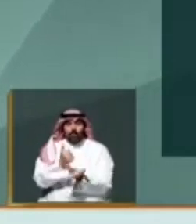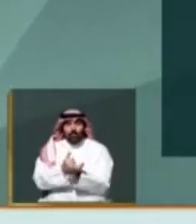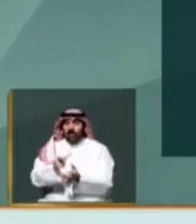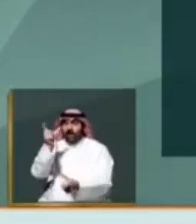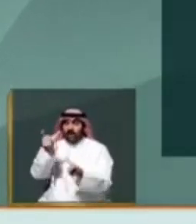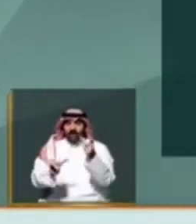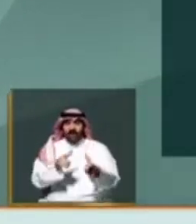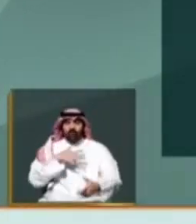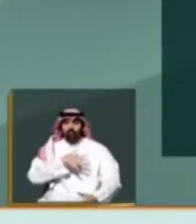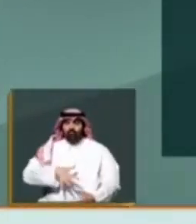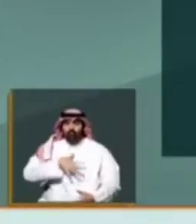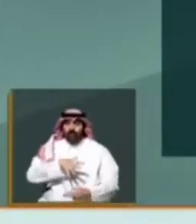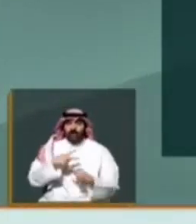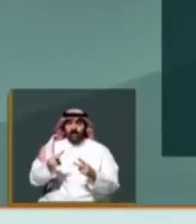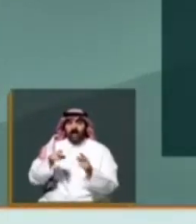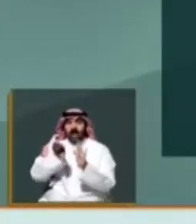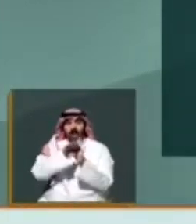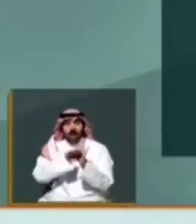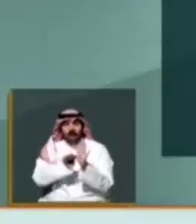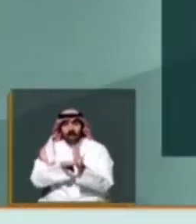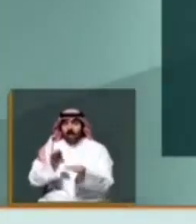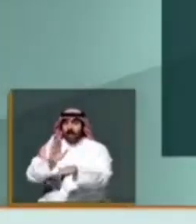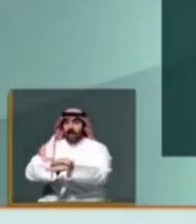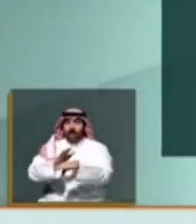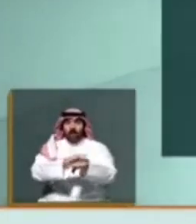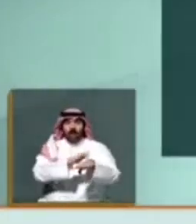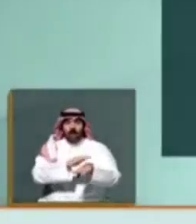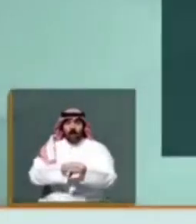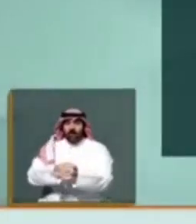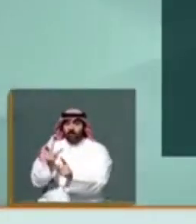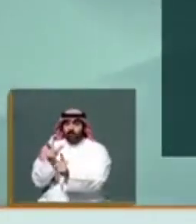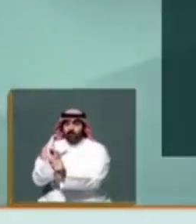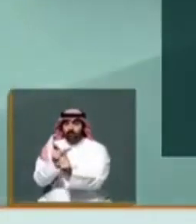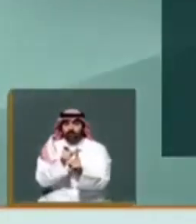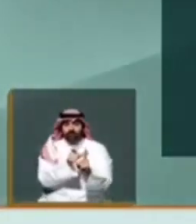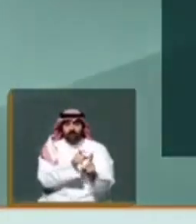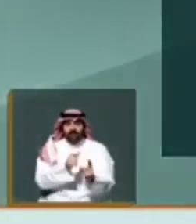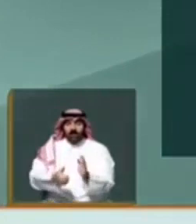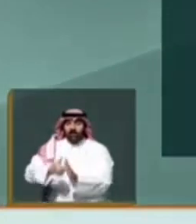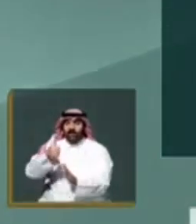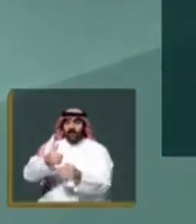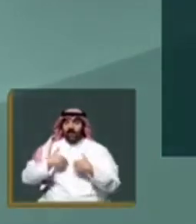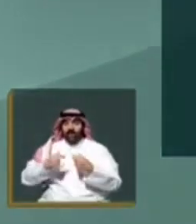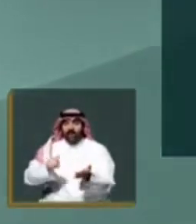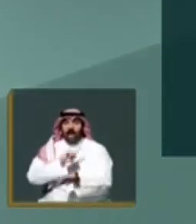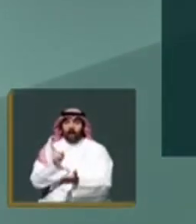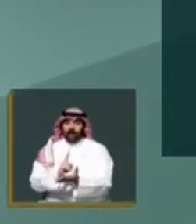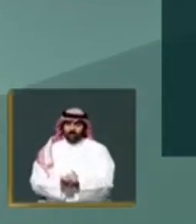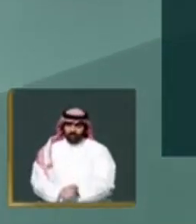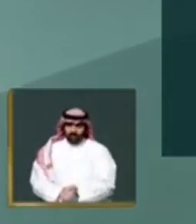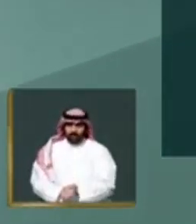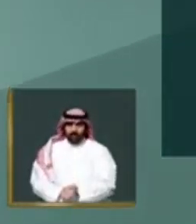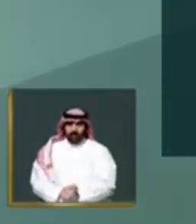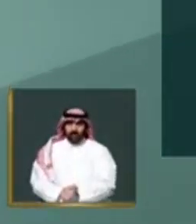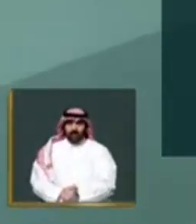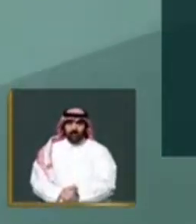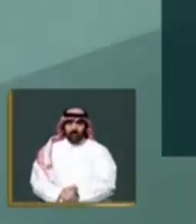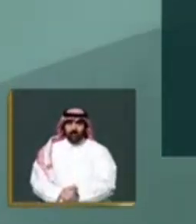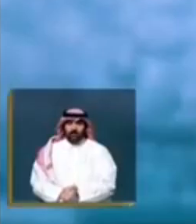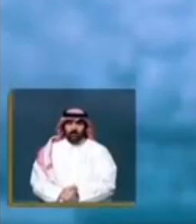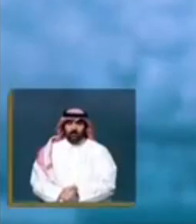الفردية والالتزام بالتوجيهات والتقيد بإجراءات العزل تحقيقا للمصلحة العامة.